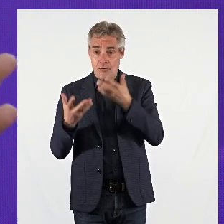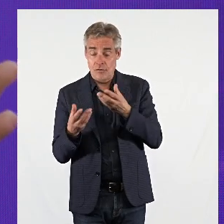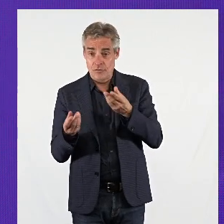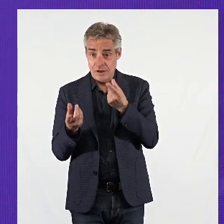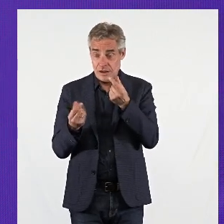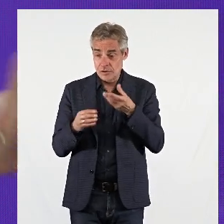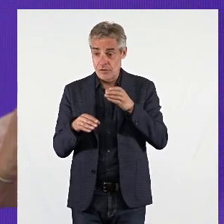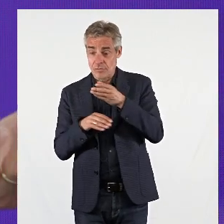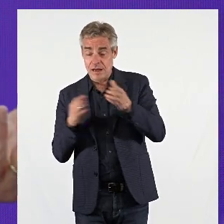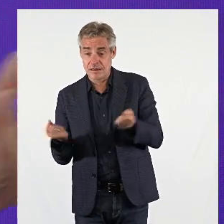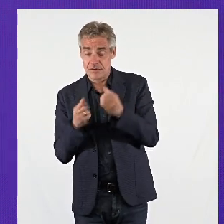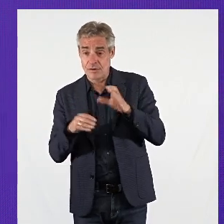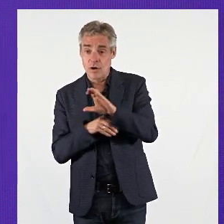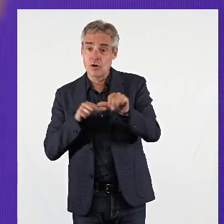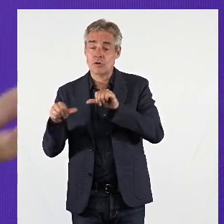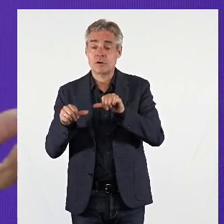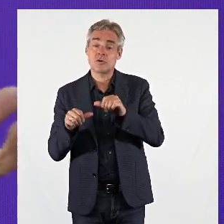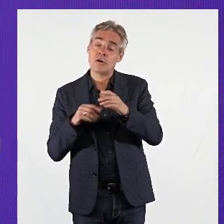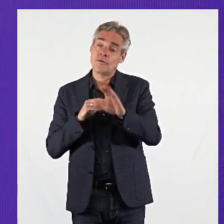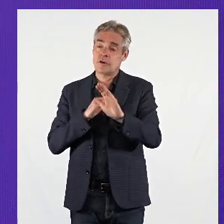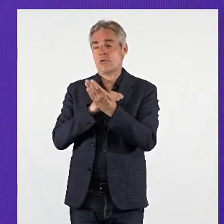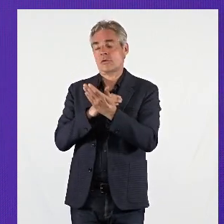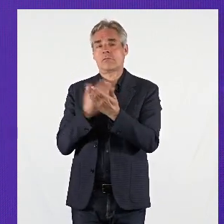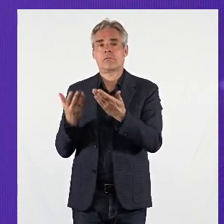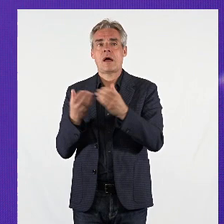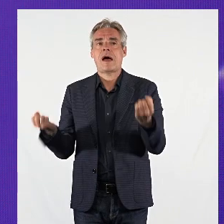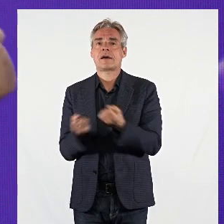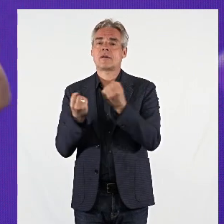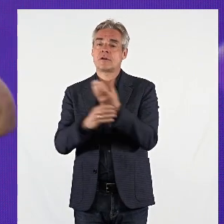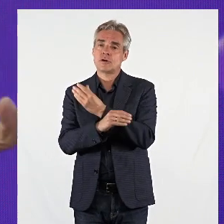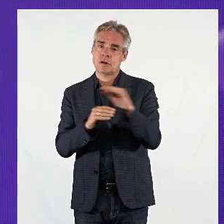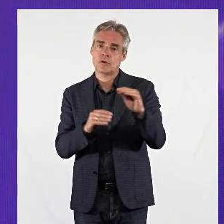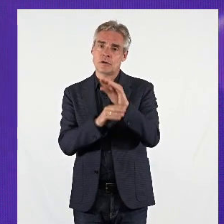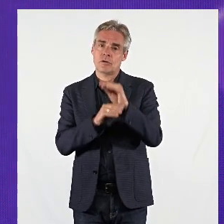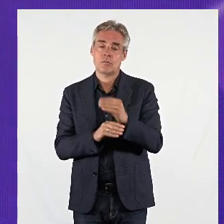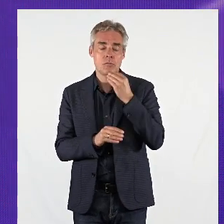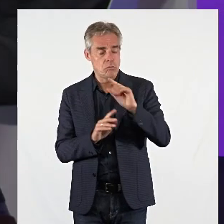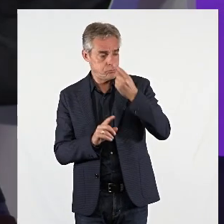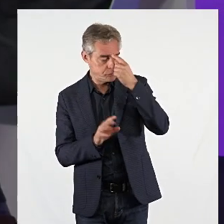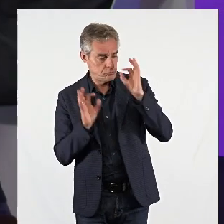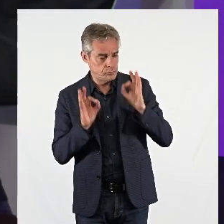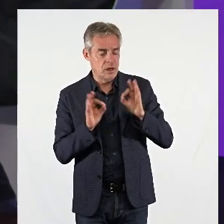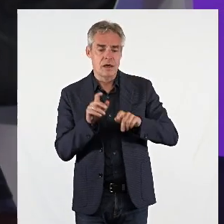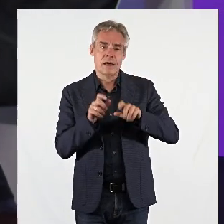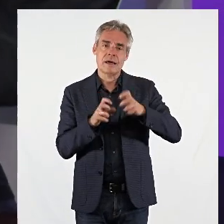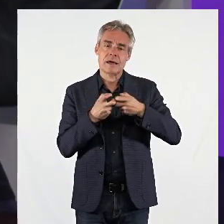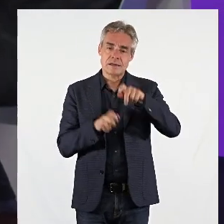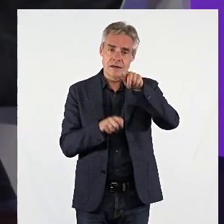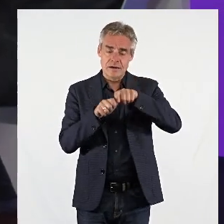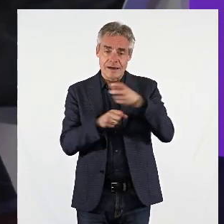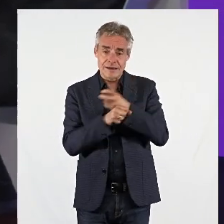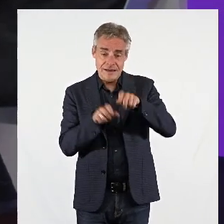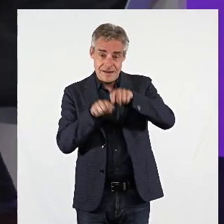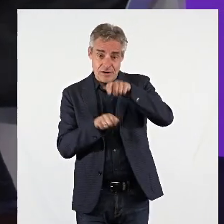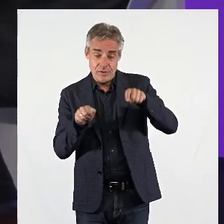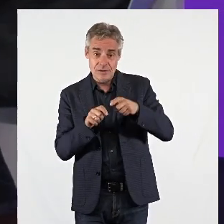leur activité, il faut qu'ils démontrent une activité consciencieuse d'évaluation des risques et surtout d'évaluation des risques